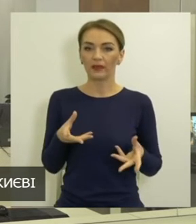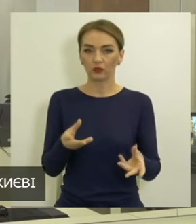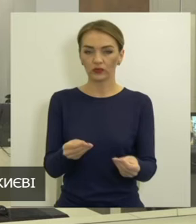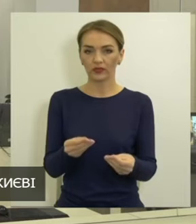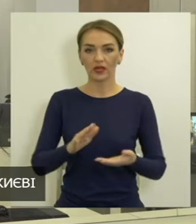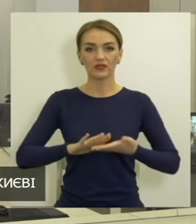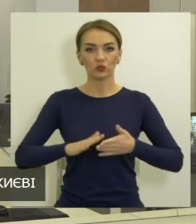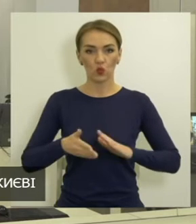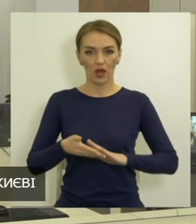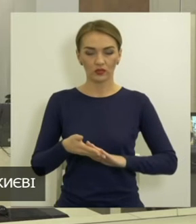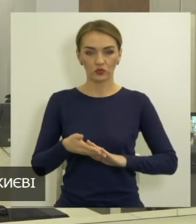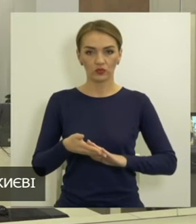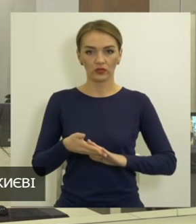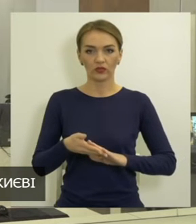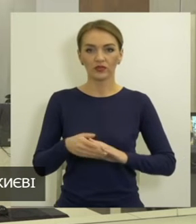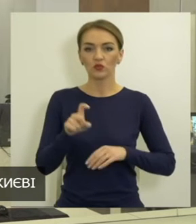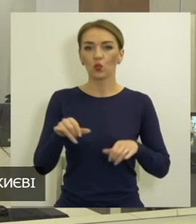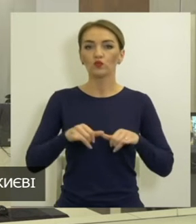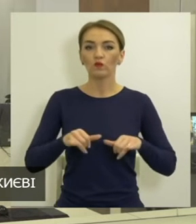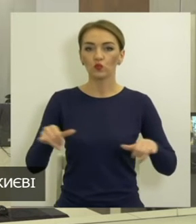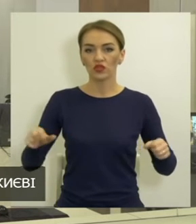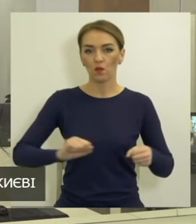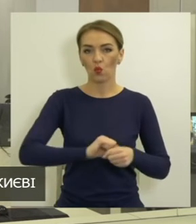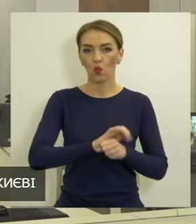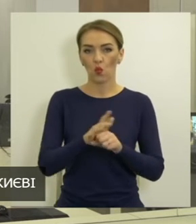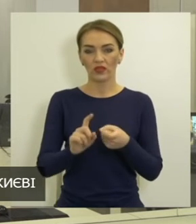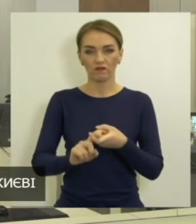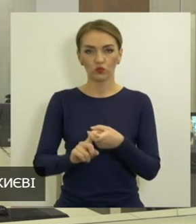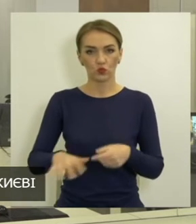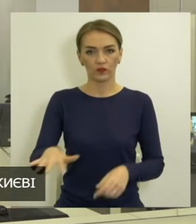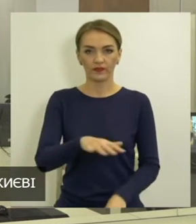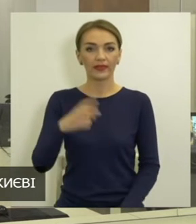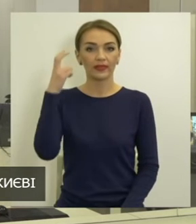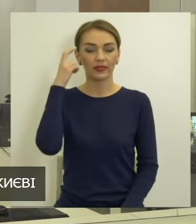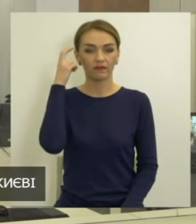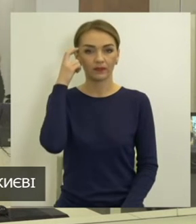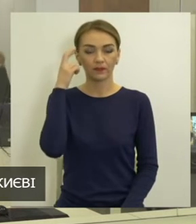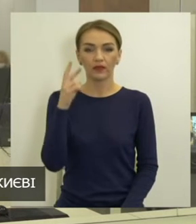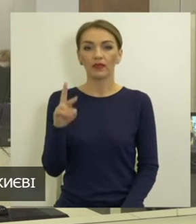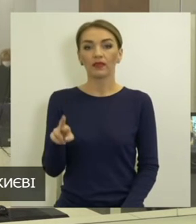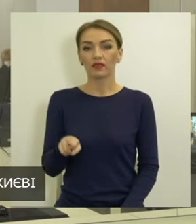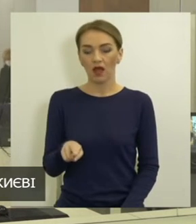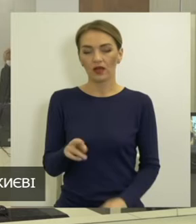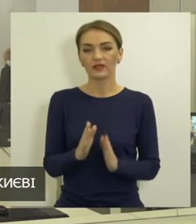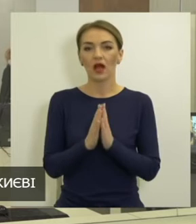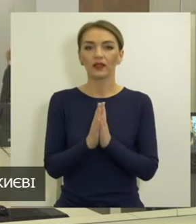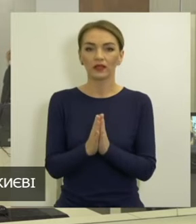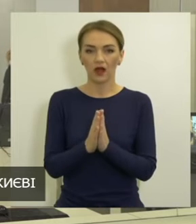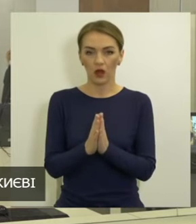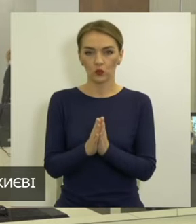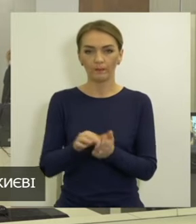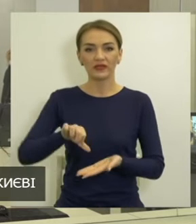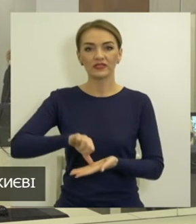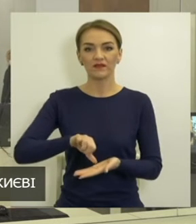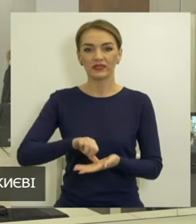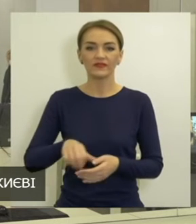на ситуацію з розповсюдженням коронавірусу в Києві? Я закликаю